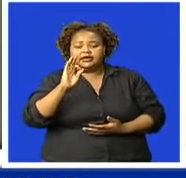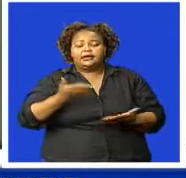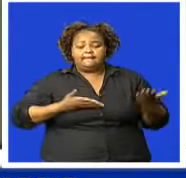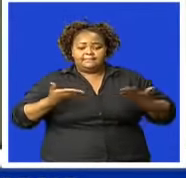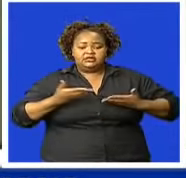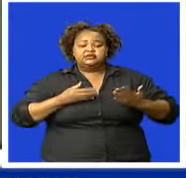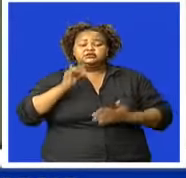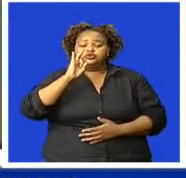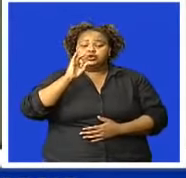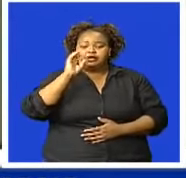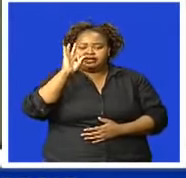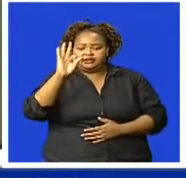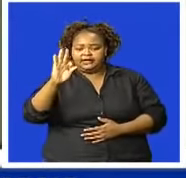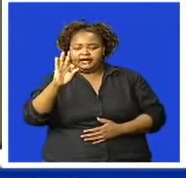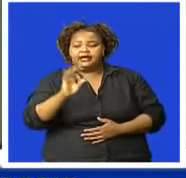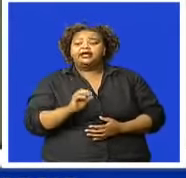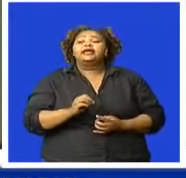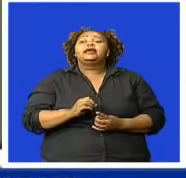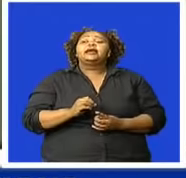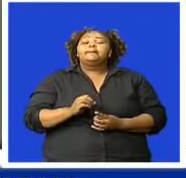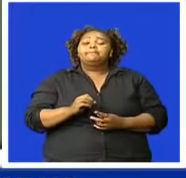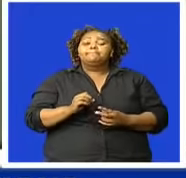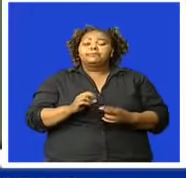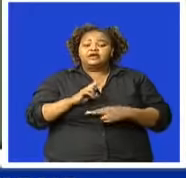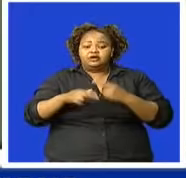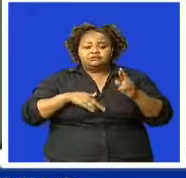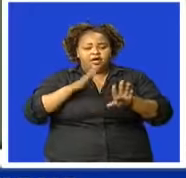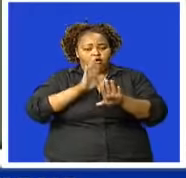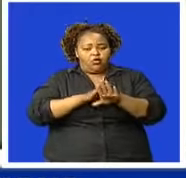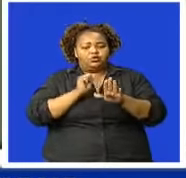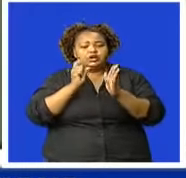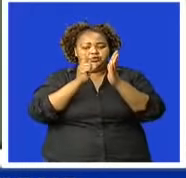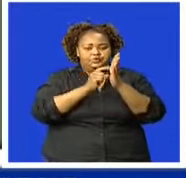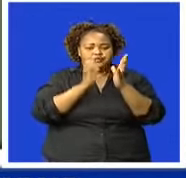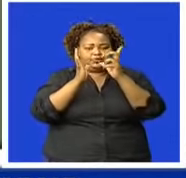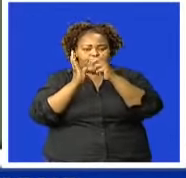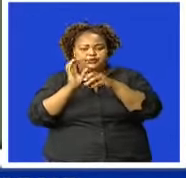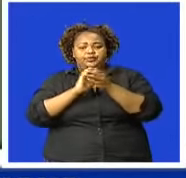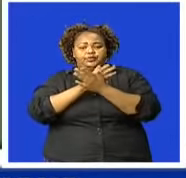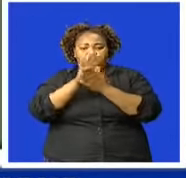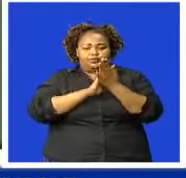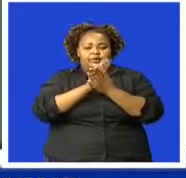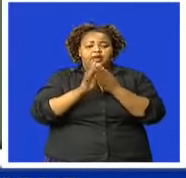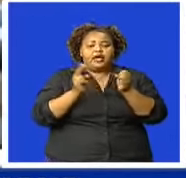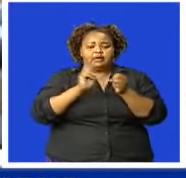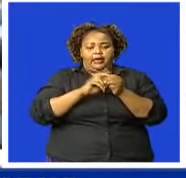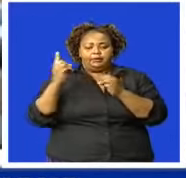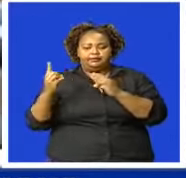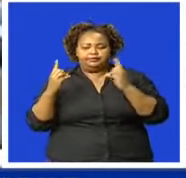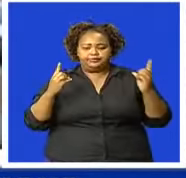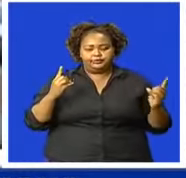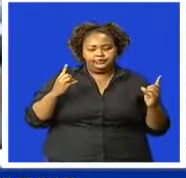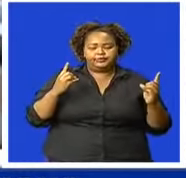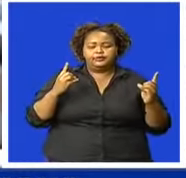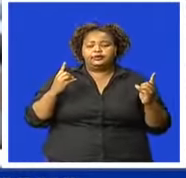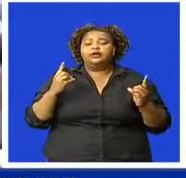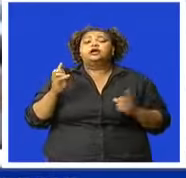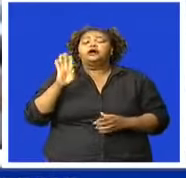lang 23 bewade ukuthi compliance on hand sanitizers social distancing ma markings